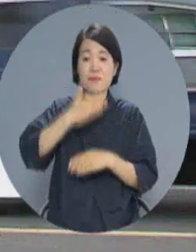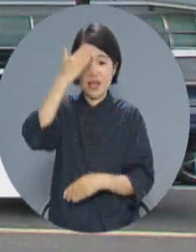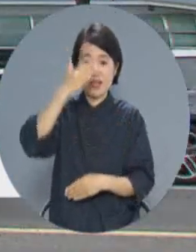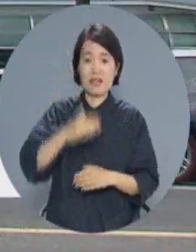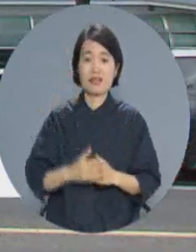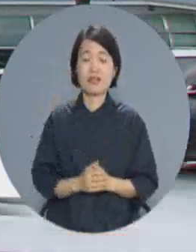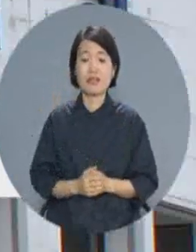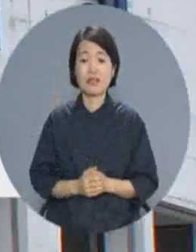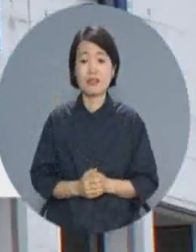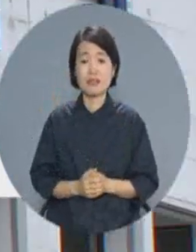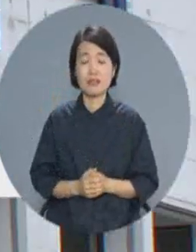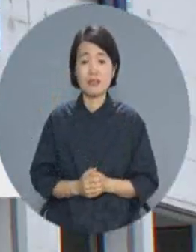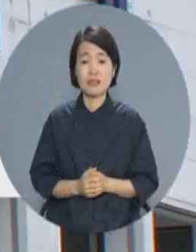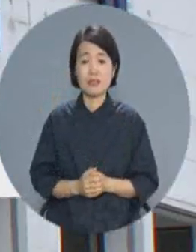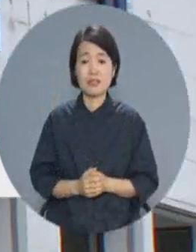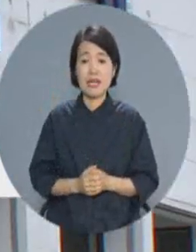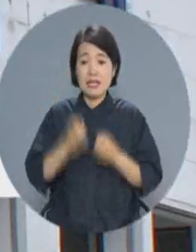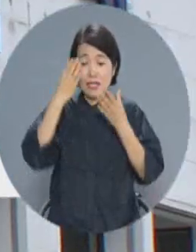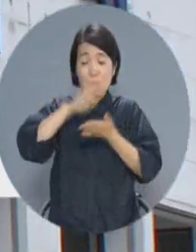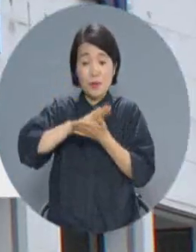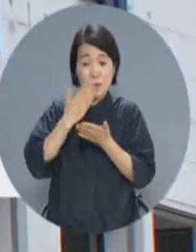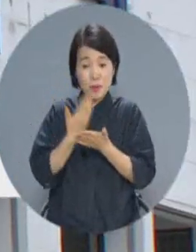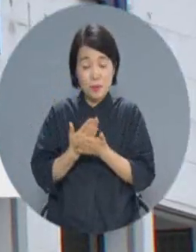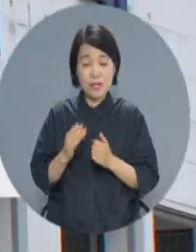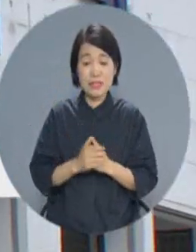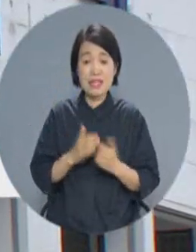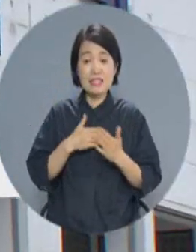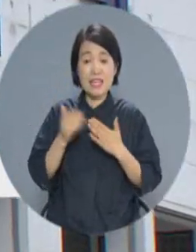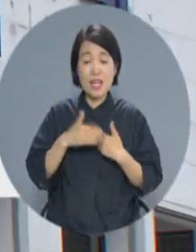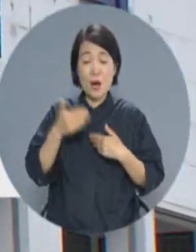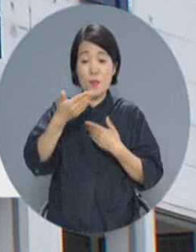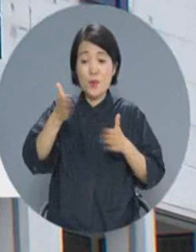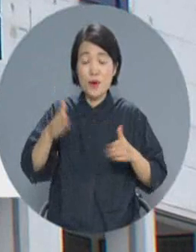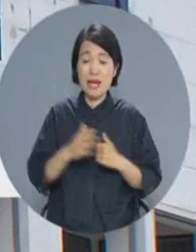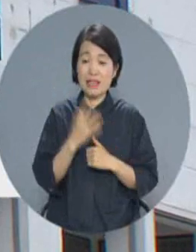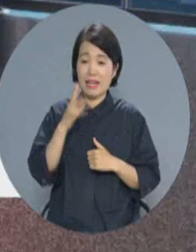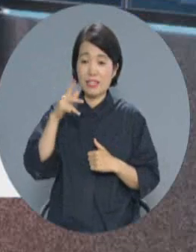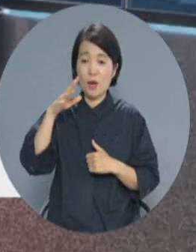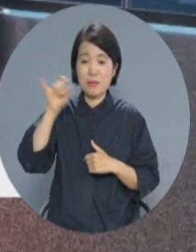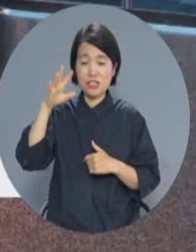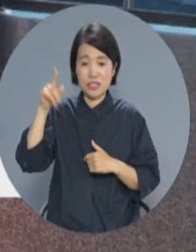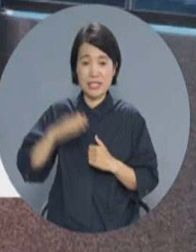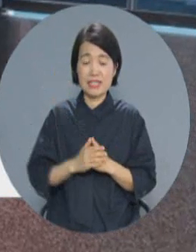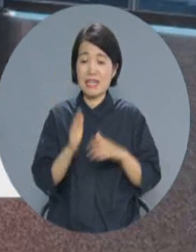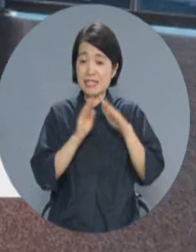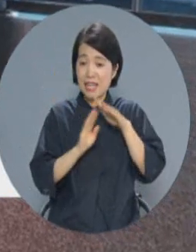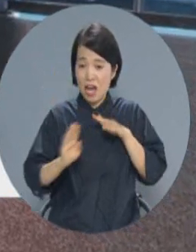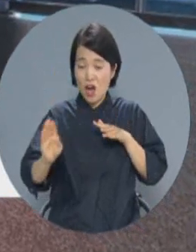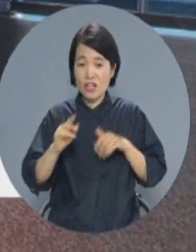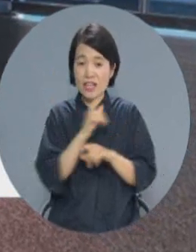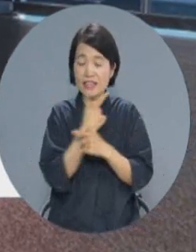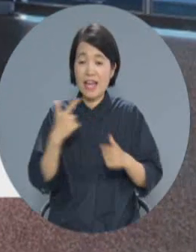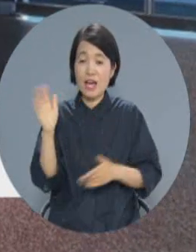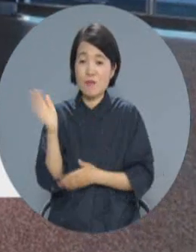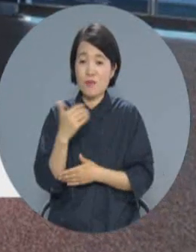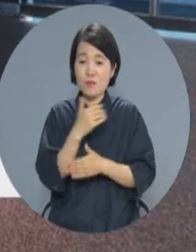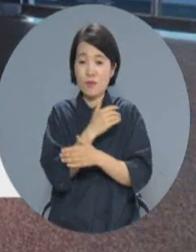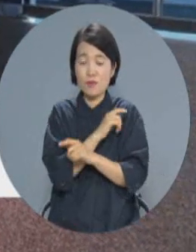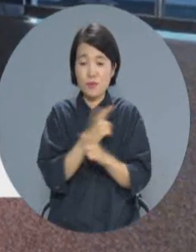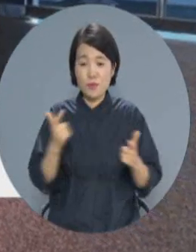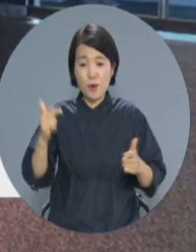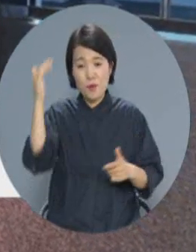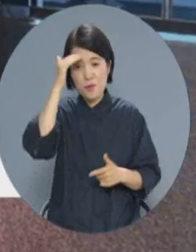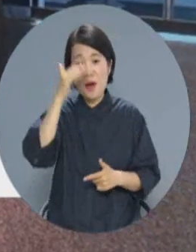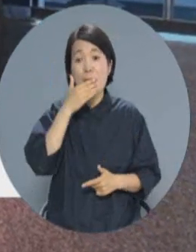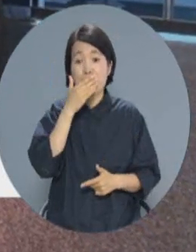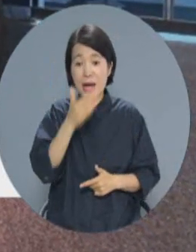엽니다. 새롭게 단장된 체험수족관에는 닥터피쉬와 블랙팁 상어 등 다양한 어종을 관람할 수 있는